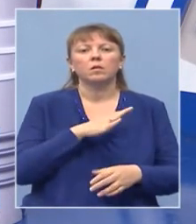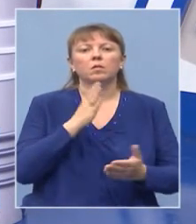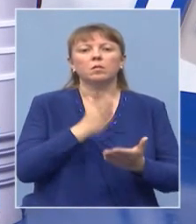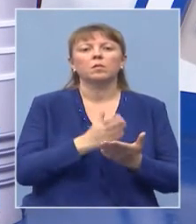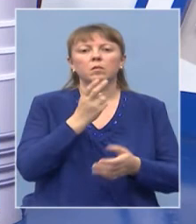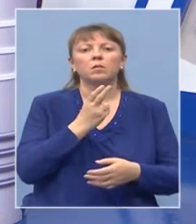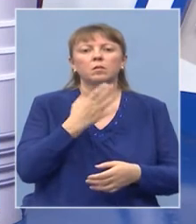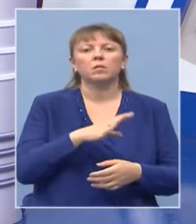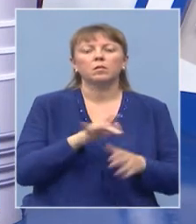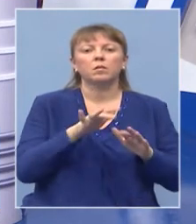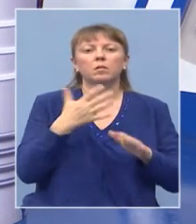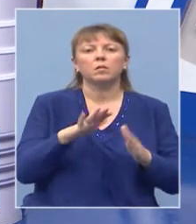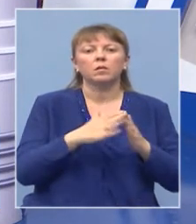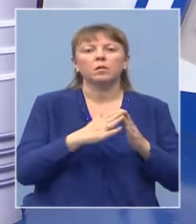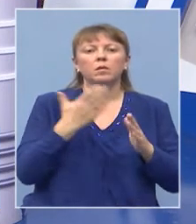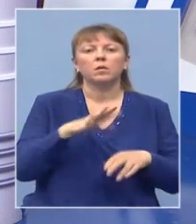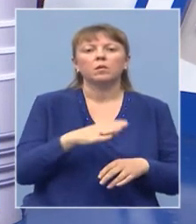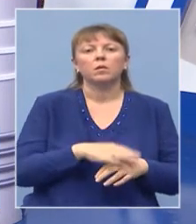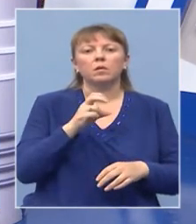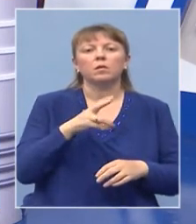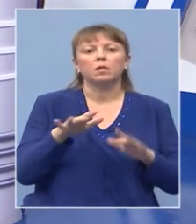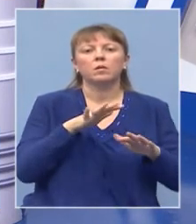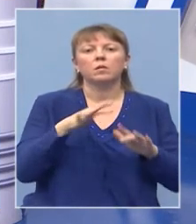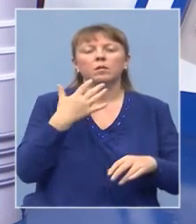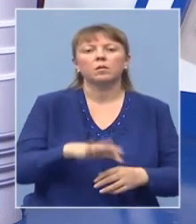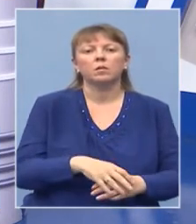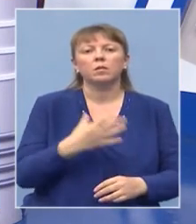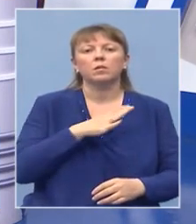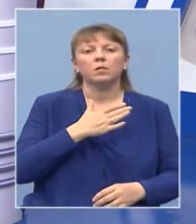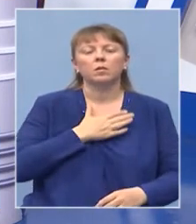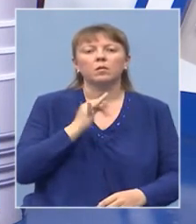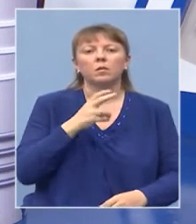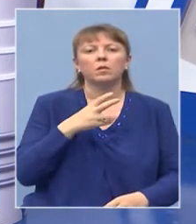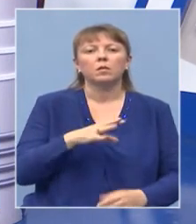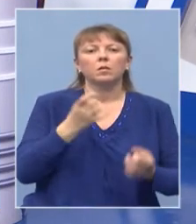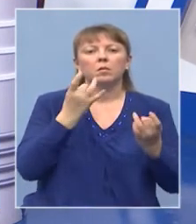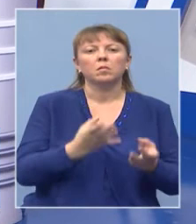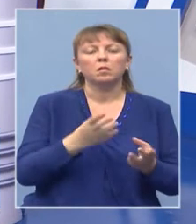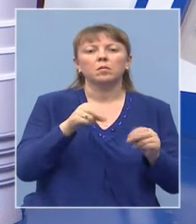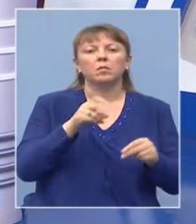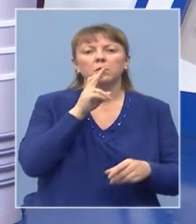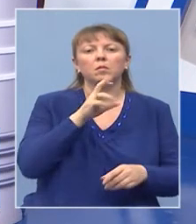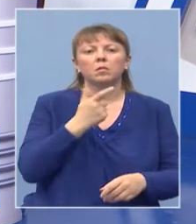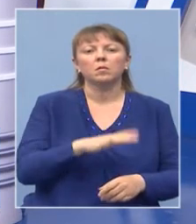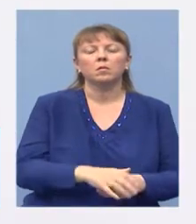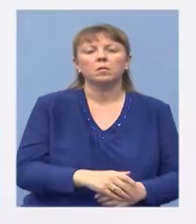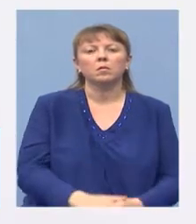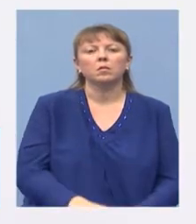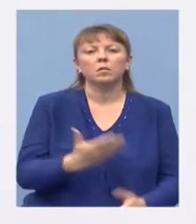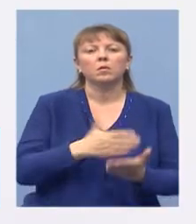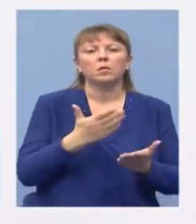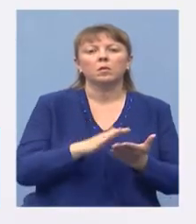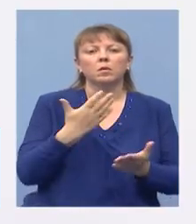ЦОНы. Регистрация недвижимости занимается у нас отдел регистрации, который находится при нашем филиале. Для упрощения получения государственных услуг